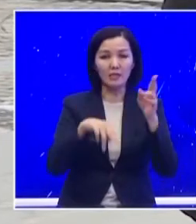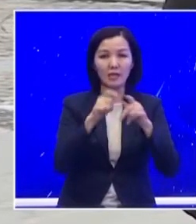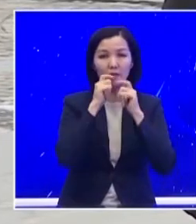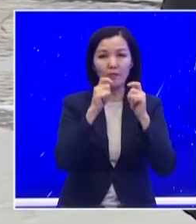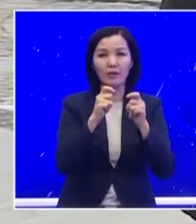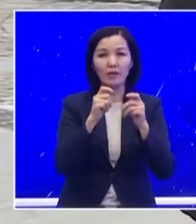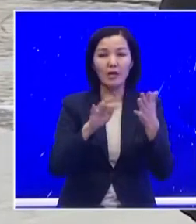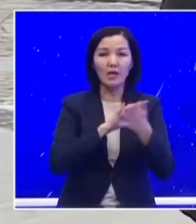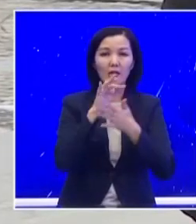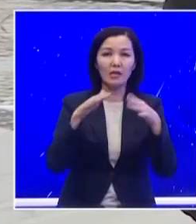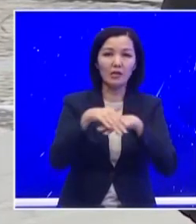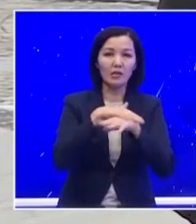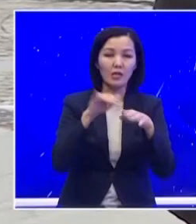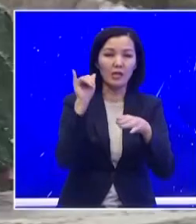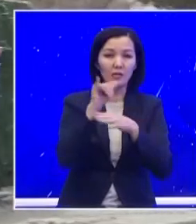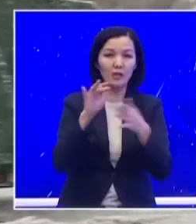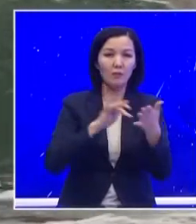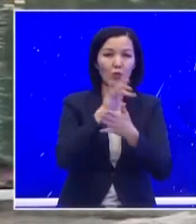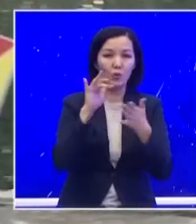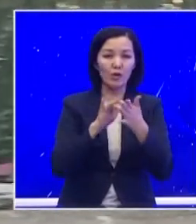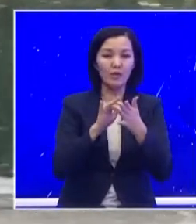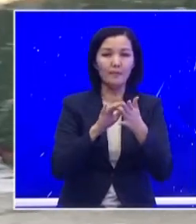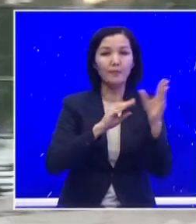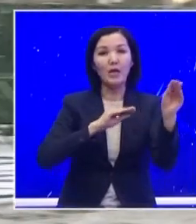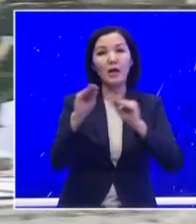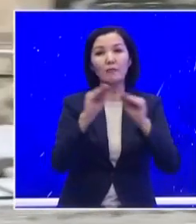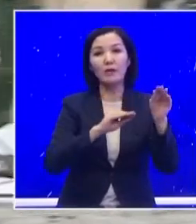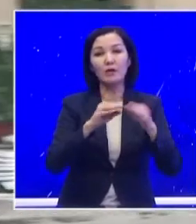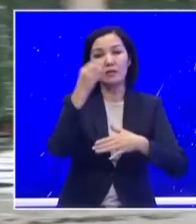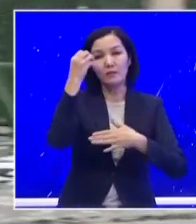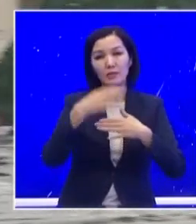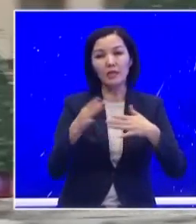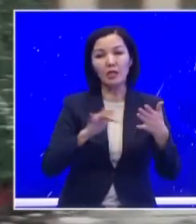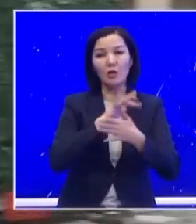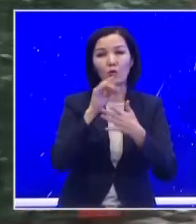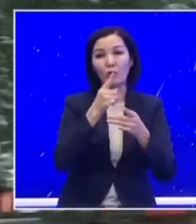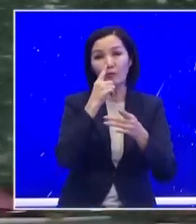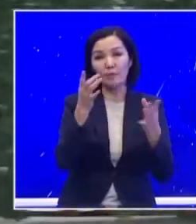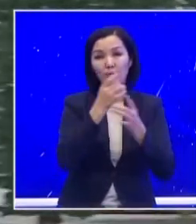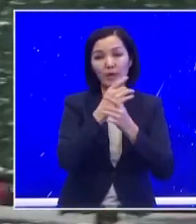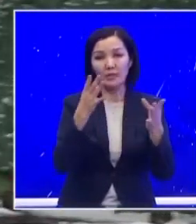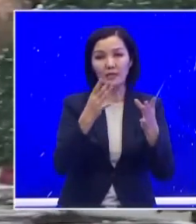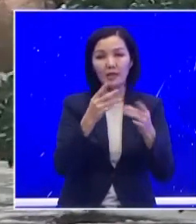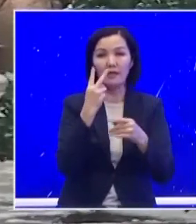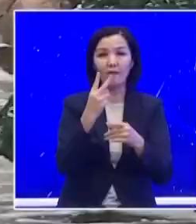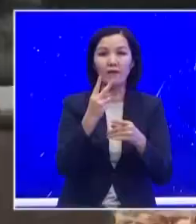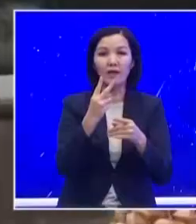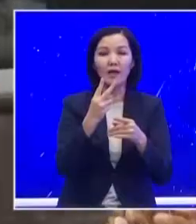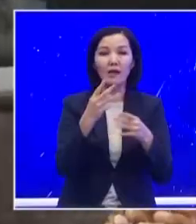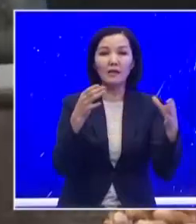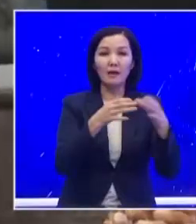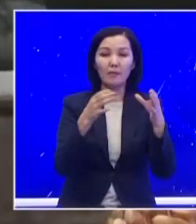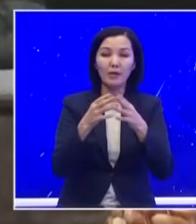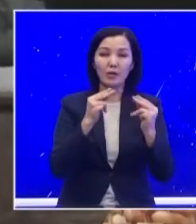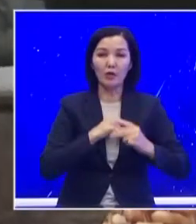как горожанам, так и гостям города. Оформлением областного центра к предстоящему празднику занимаются две подрядные